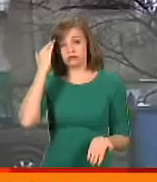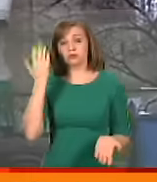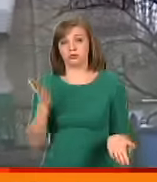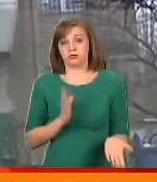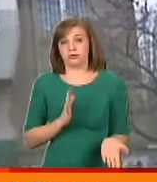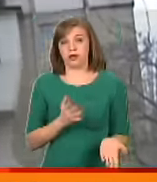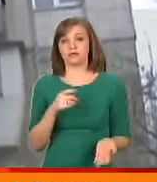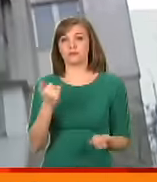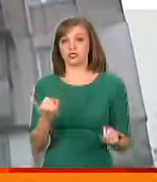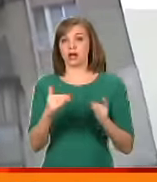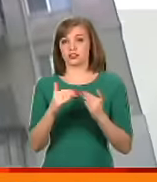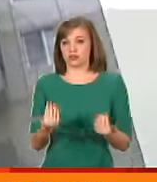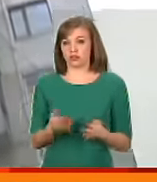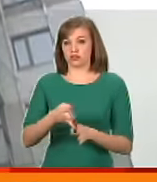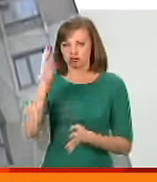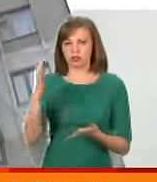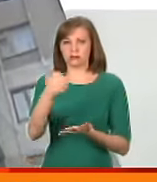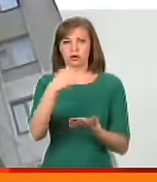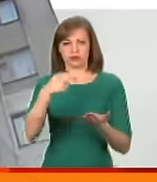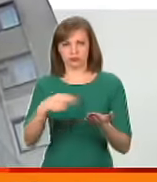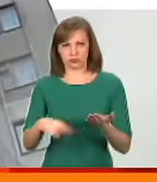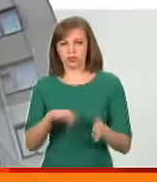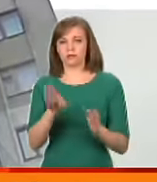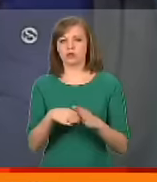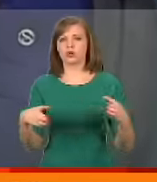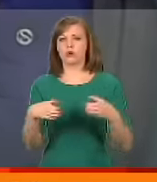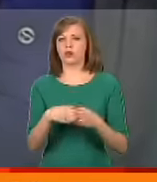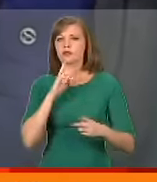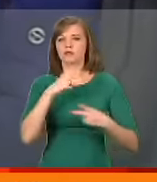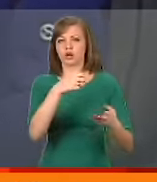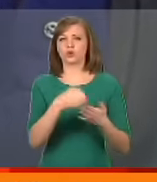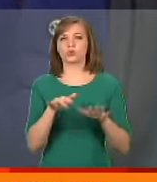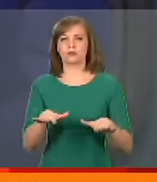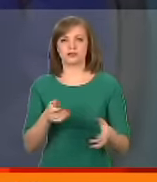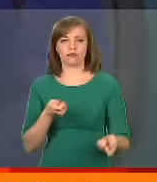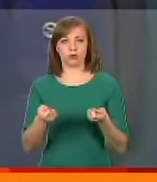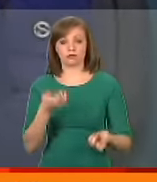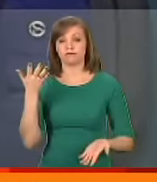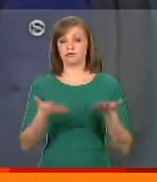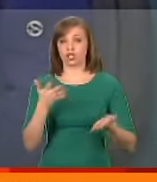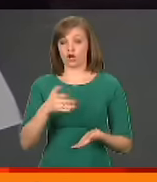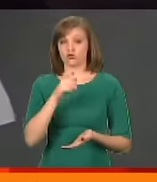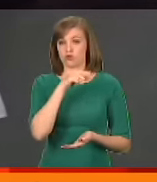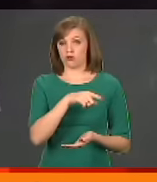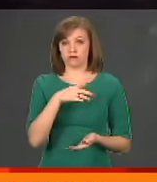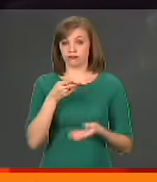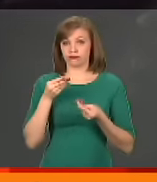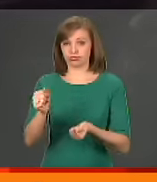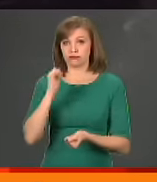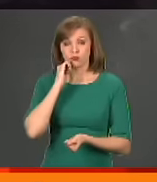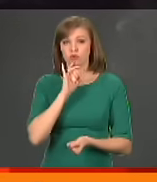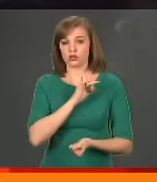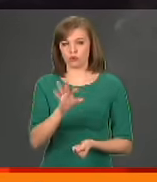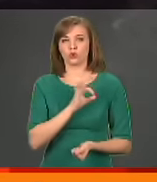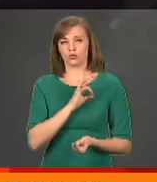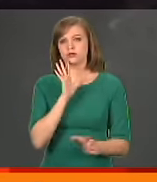людей. Тож нині мешканці будинку збирають підписи під колективною скаргою до місцевих урядників. Якщо й вони на бабусю не вплинуть,